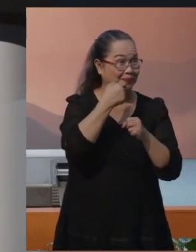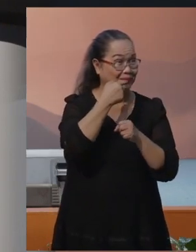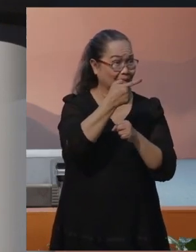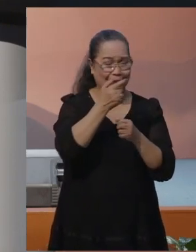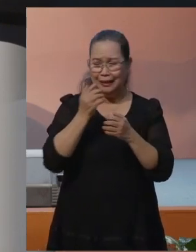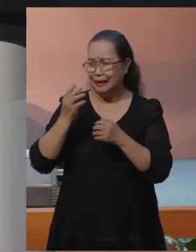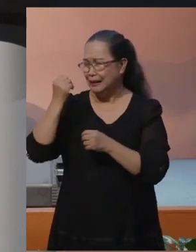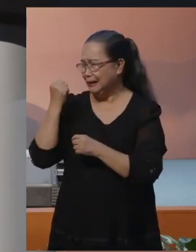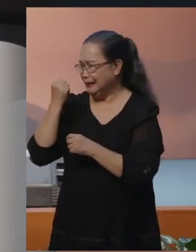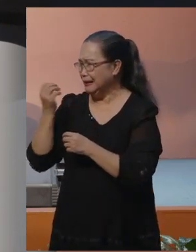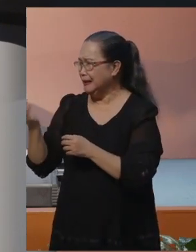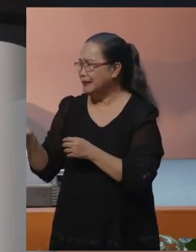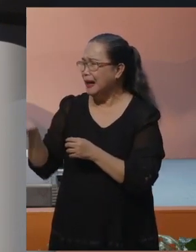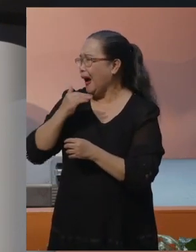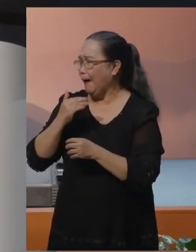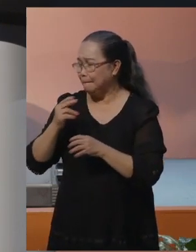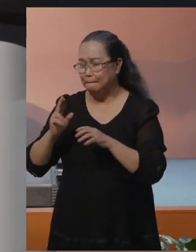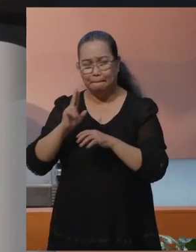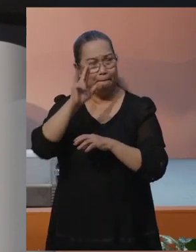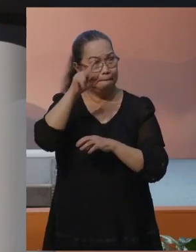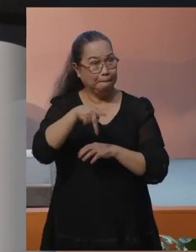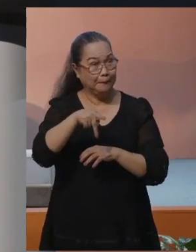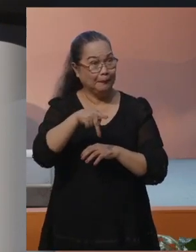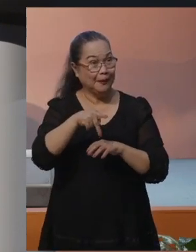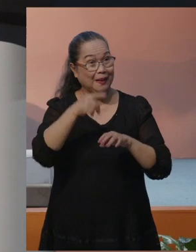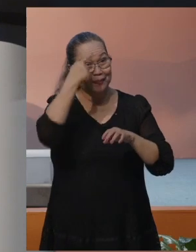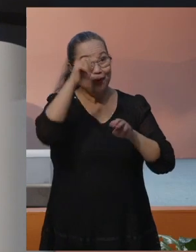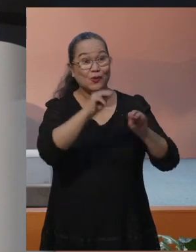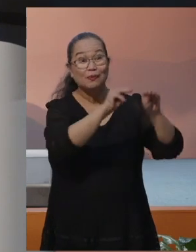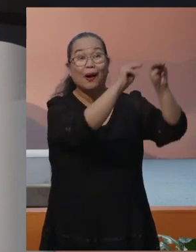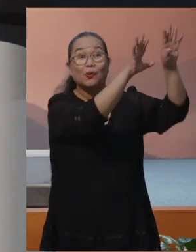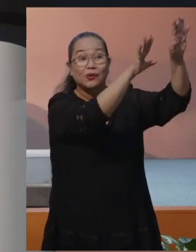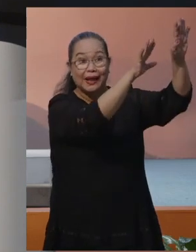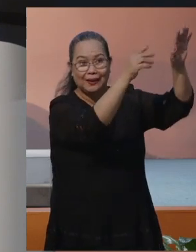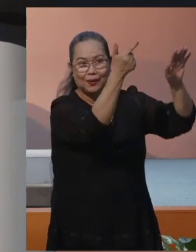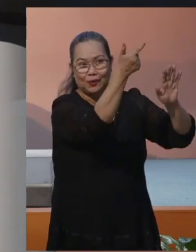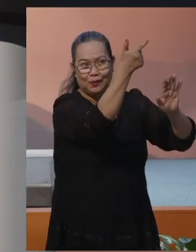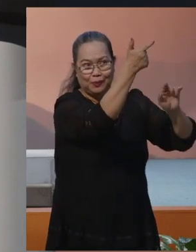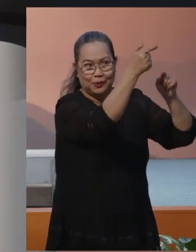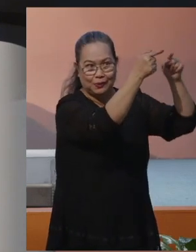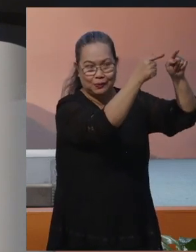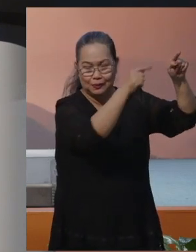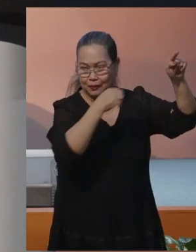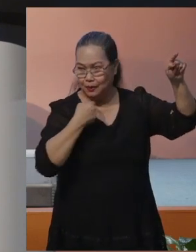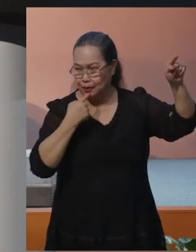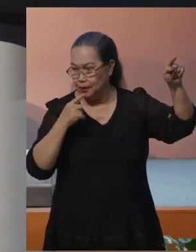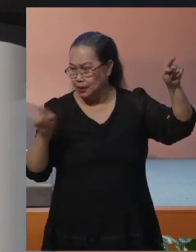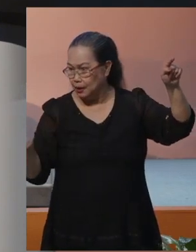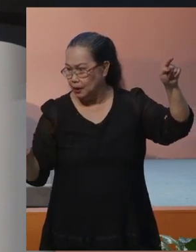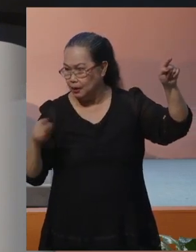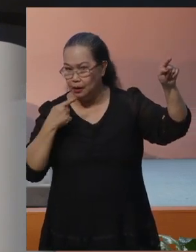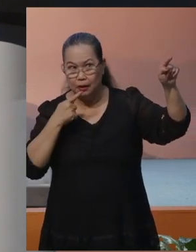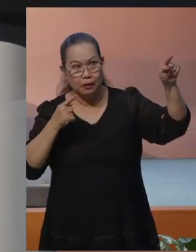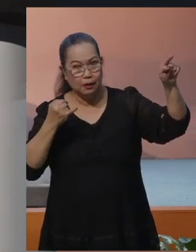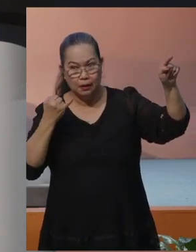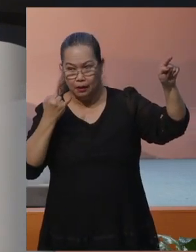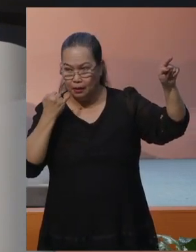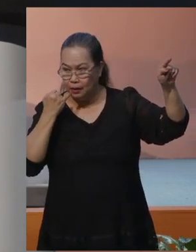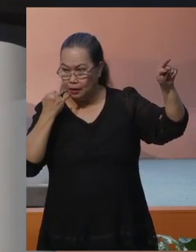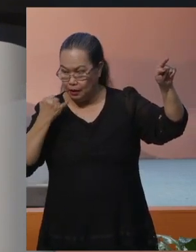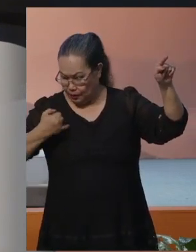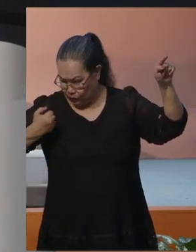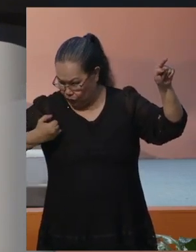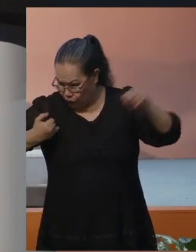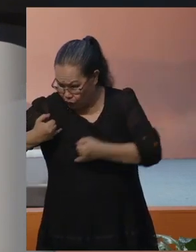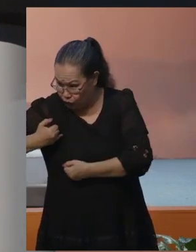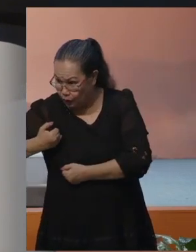come quickly up, sabi ng Gibeon. Tapos sabi, ang tugon ng Israel, so Joshua